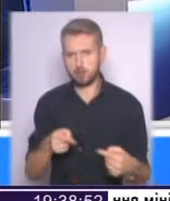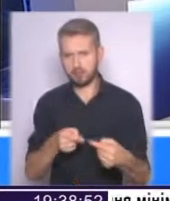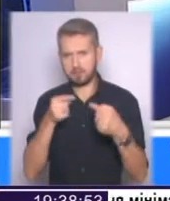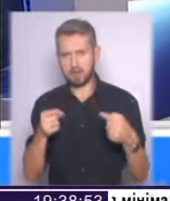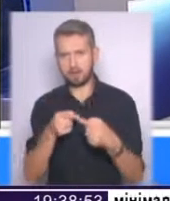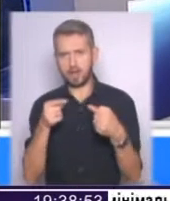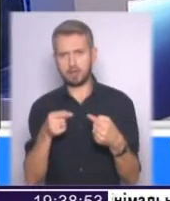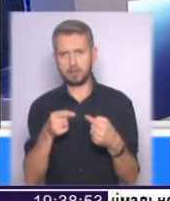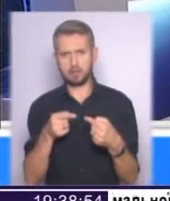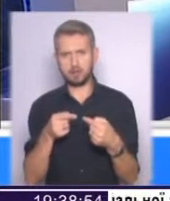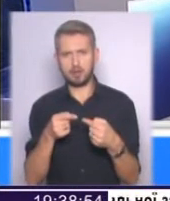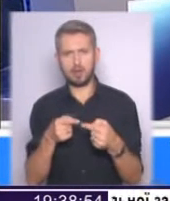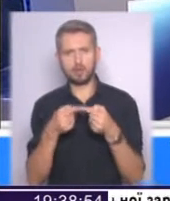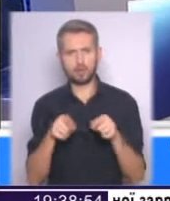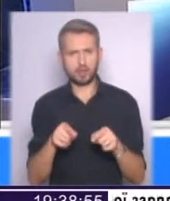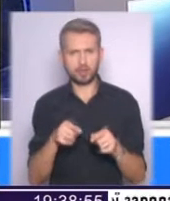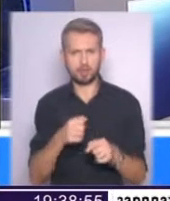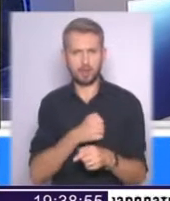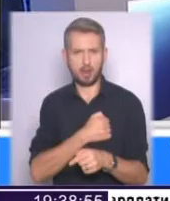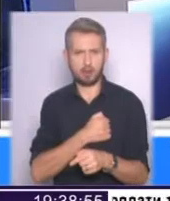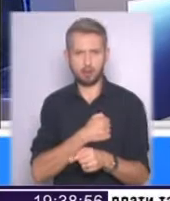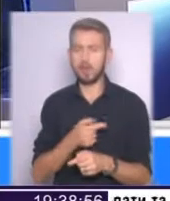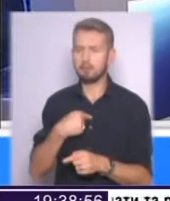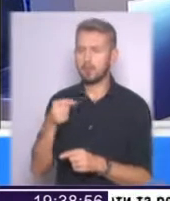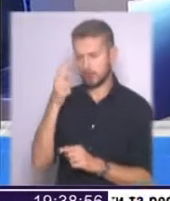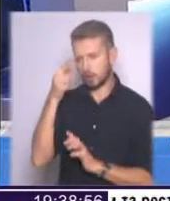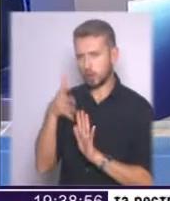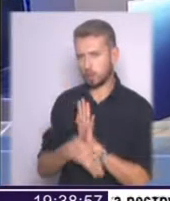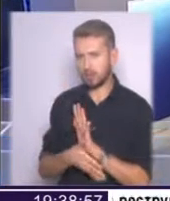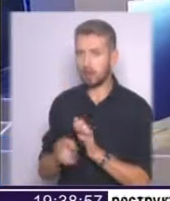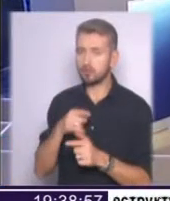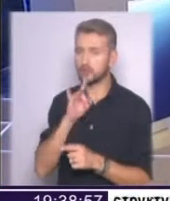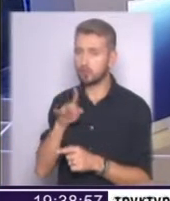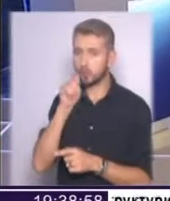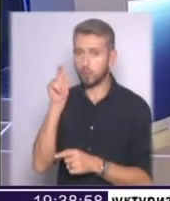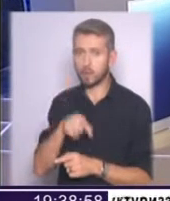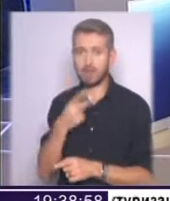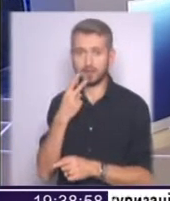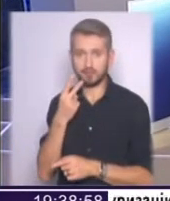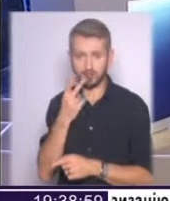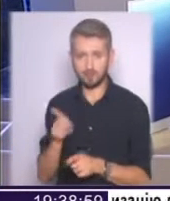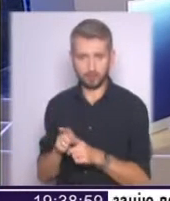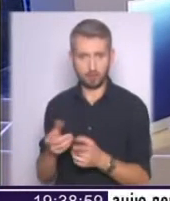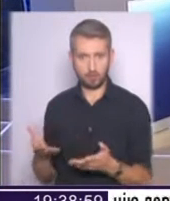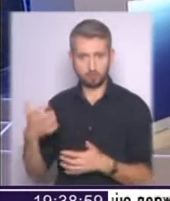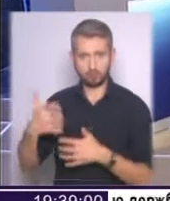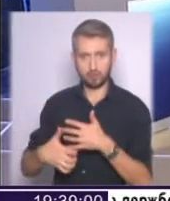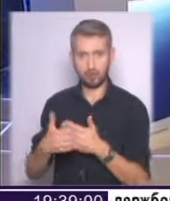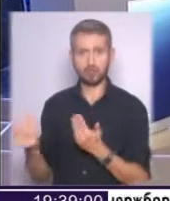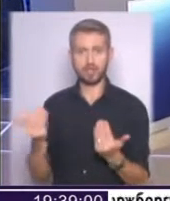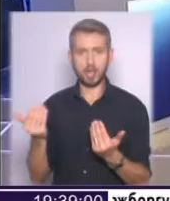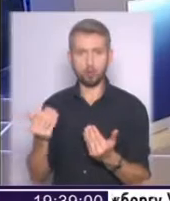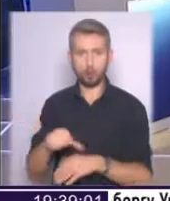другим интернациональным. Ну, добре, ми вас зрозуміли. Тобто, чи не буде Україна завжди от чиєюсь